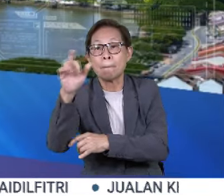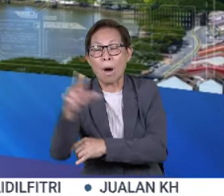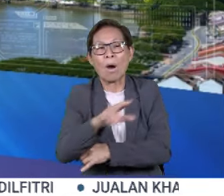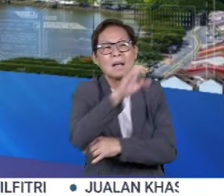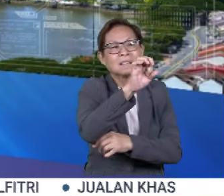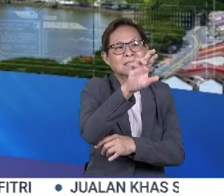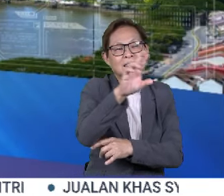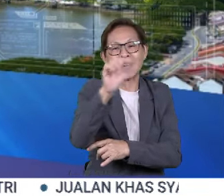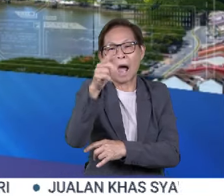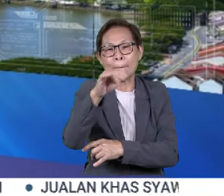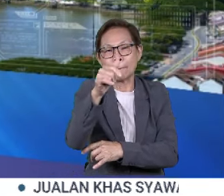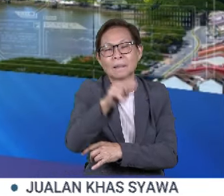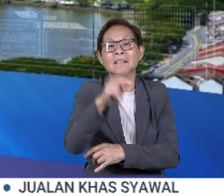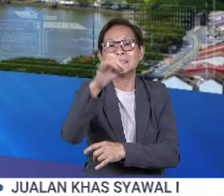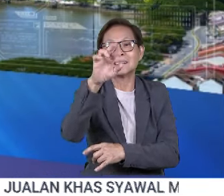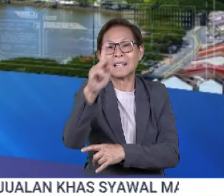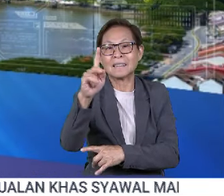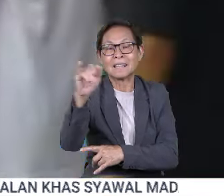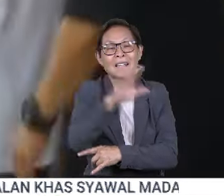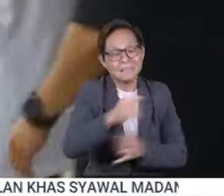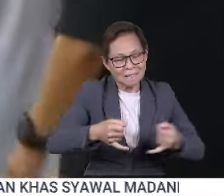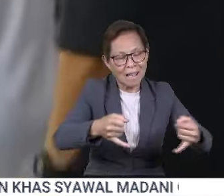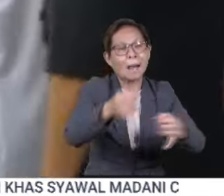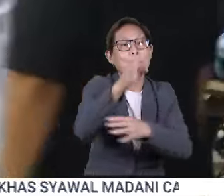Sarike dan Jalan Bintulu Miri.